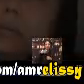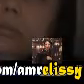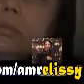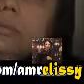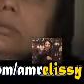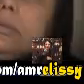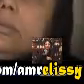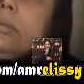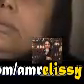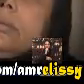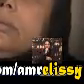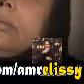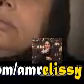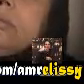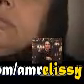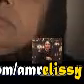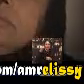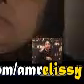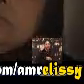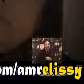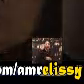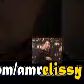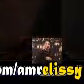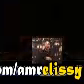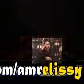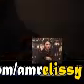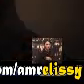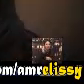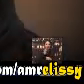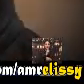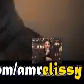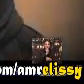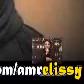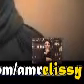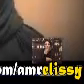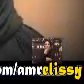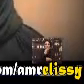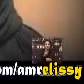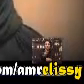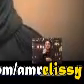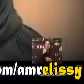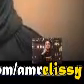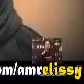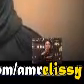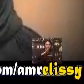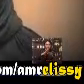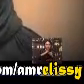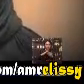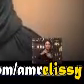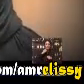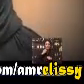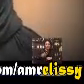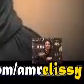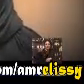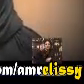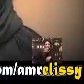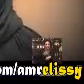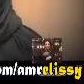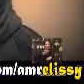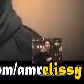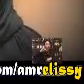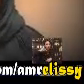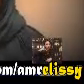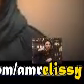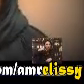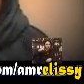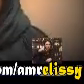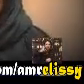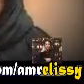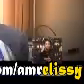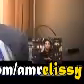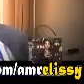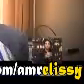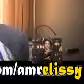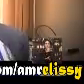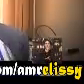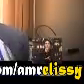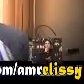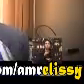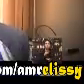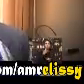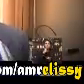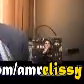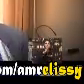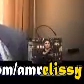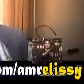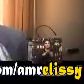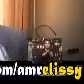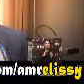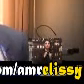جابوني واحد من الناس عشان أعمل عملية. أشكر برنامج واحد من الناس واتحاد العرب، أشكرهم أوي وكتر خيرهم. والله أنا